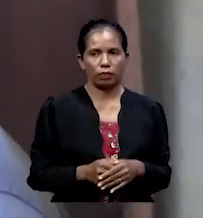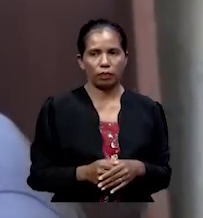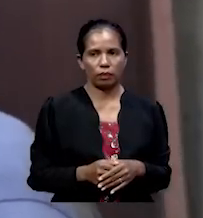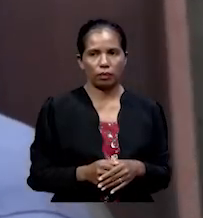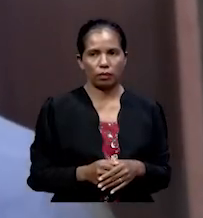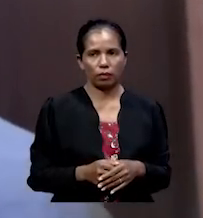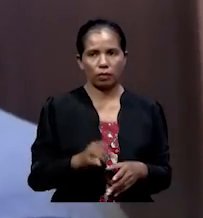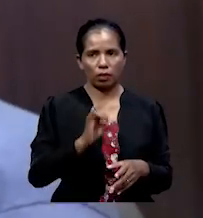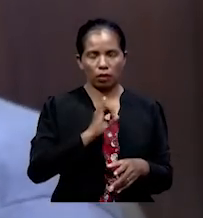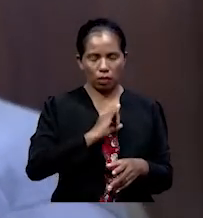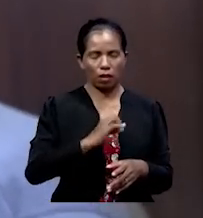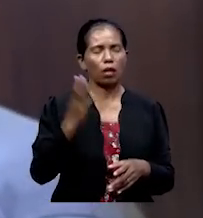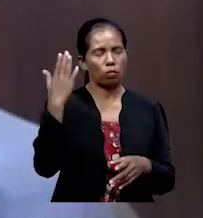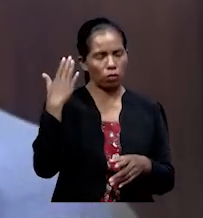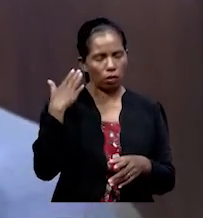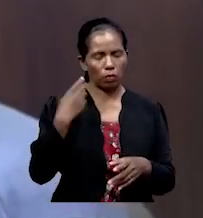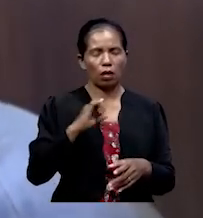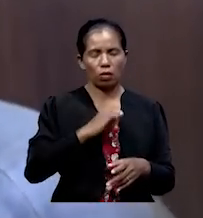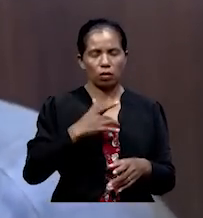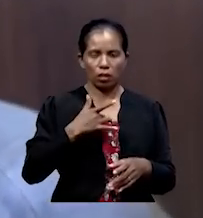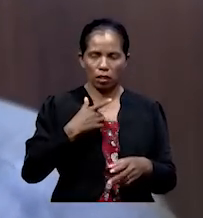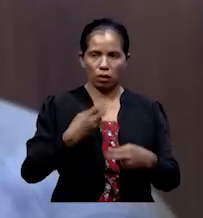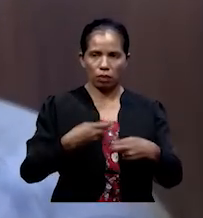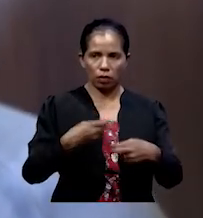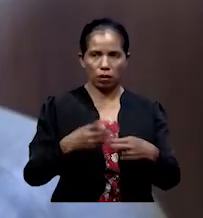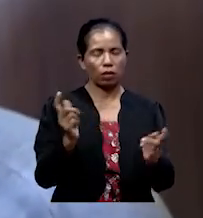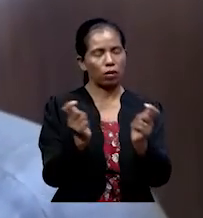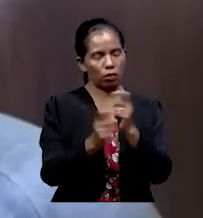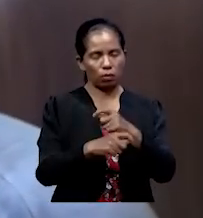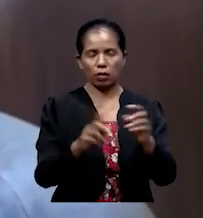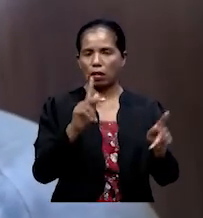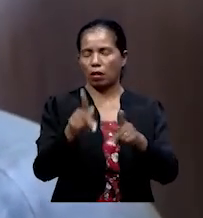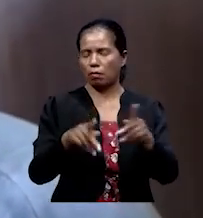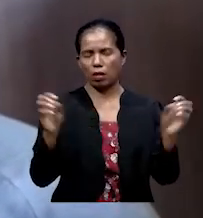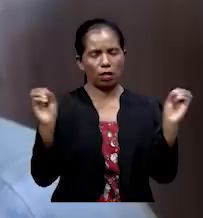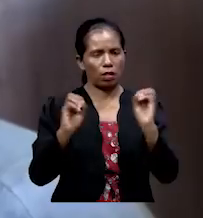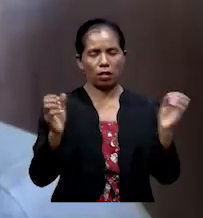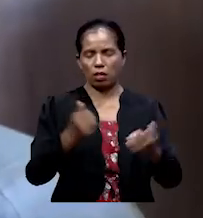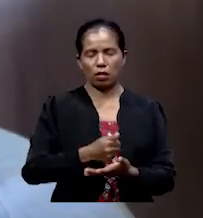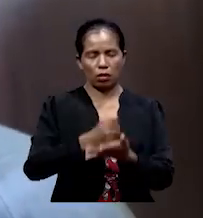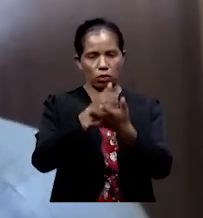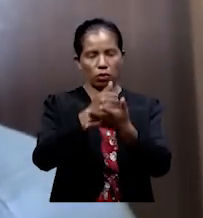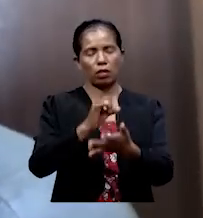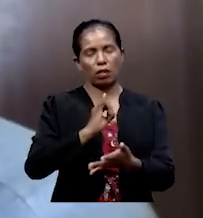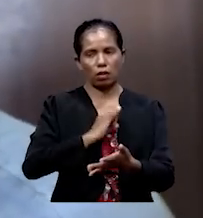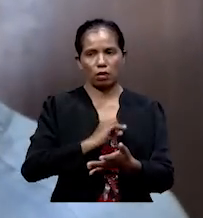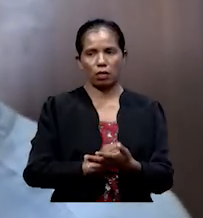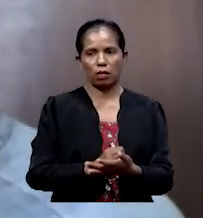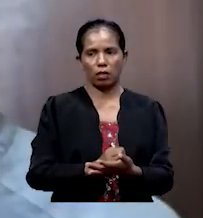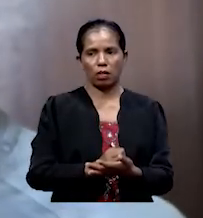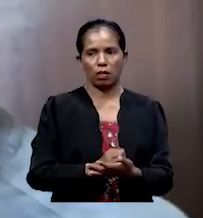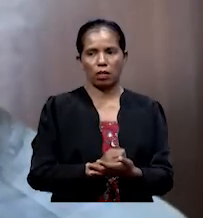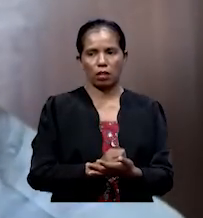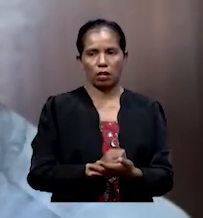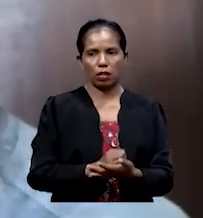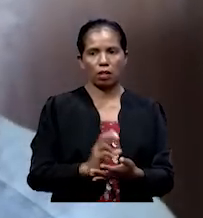memang hau ya mungkin bawa ras ke itu atau terpa malu makelai makelai ya. Ajuda hal lah ya. Hau faru tahang ida, kasut